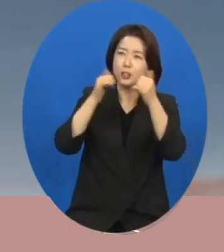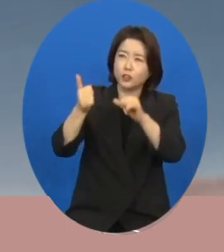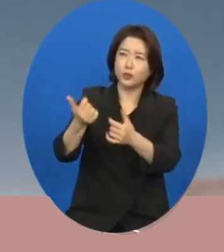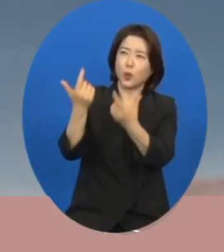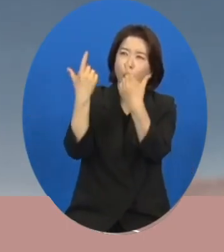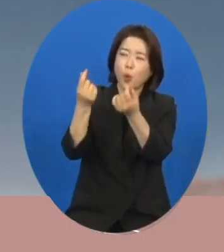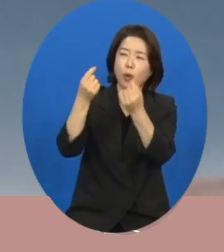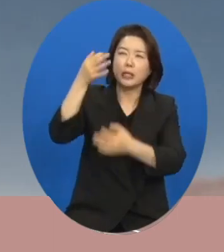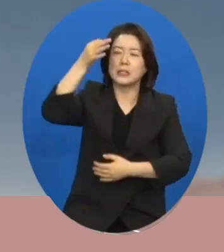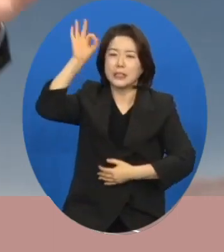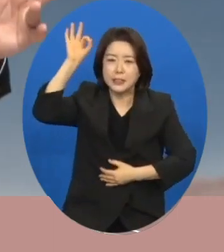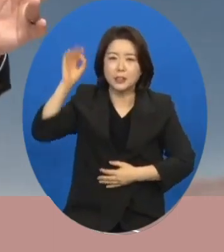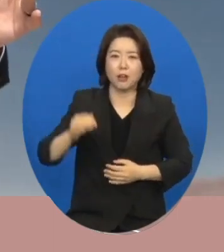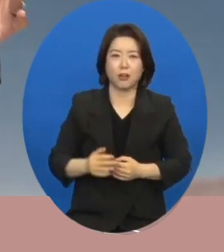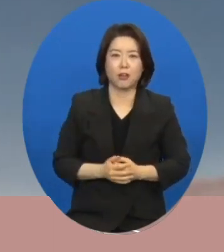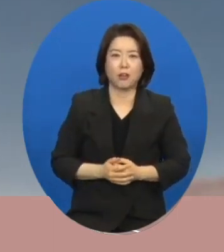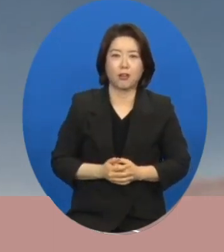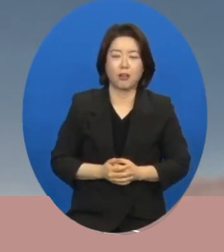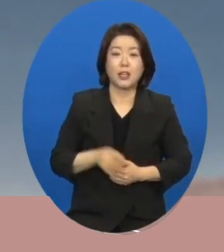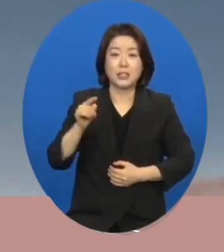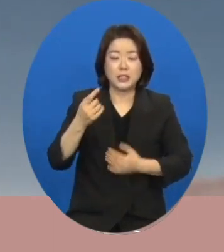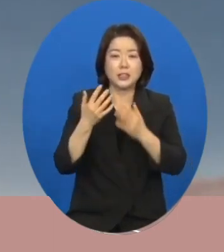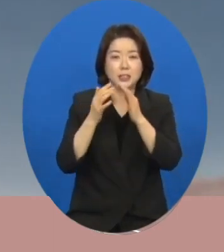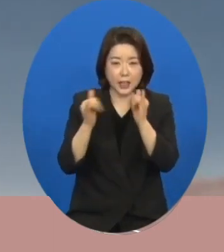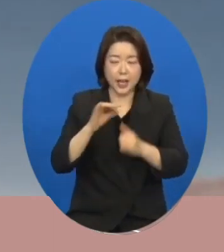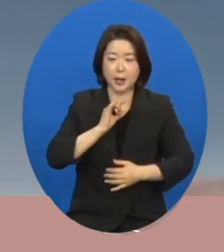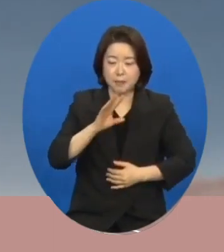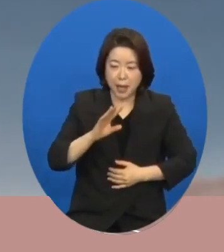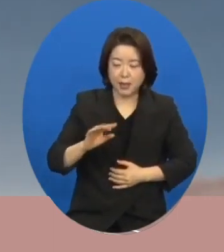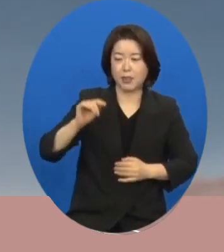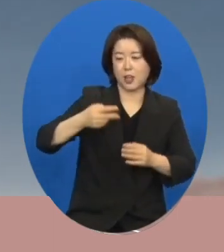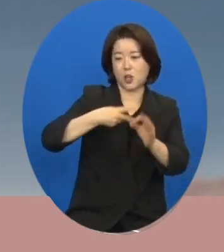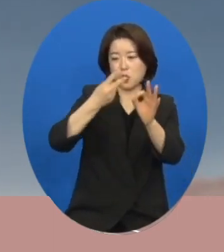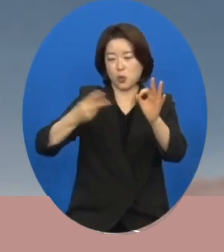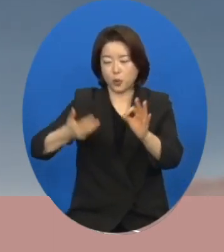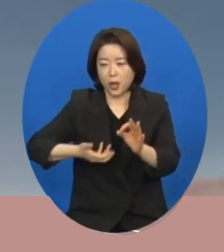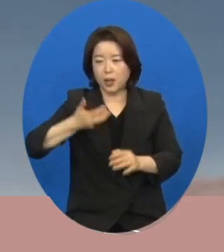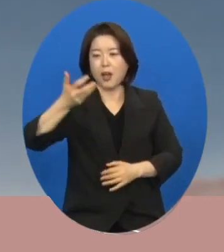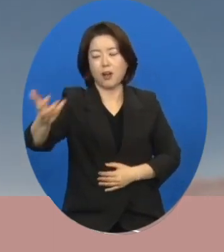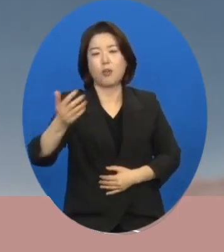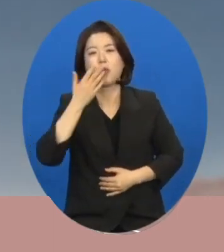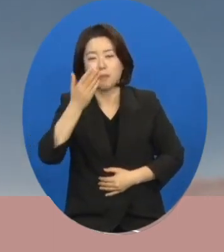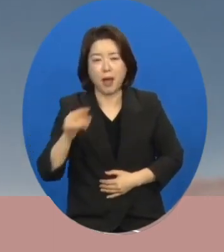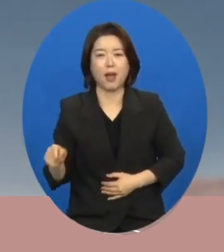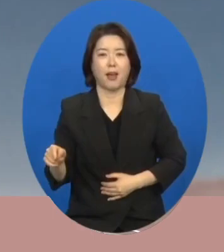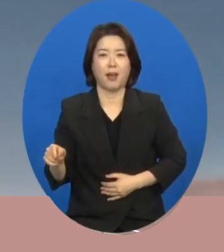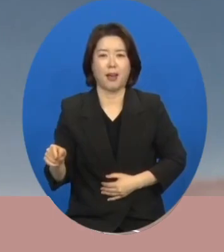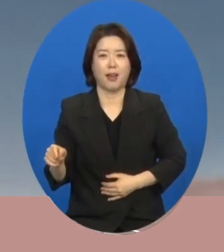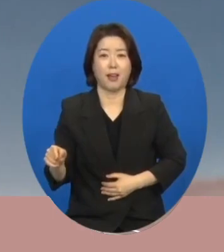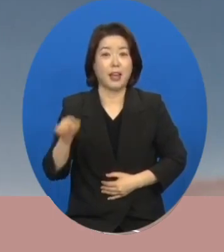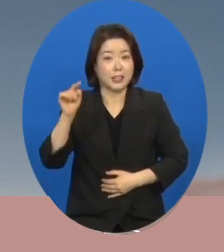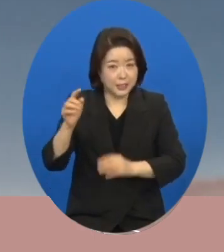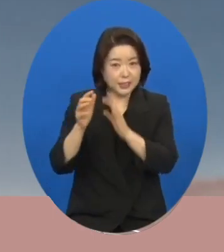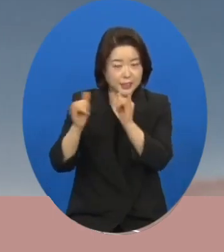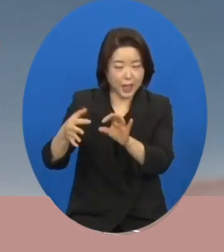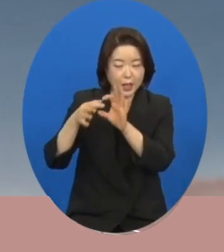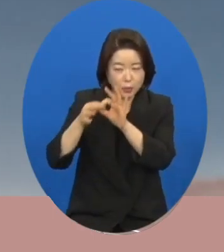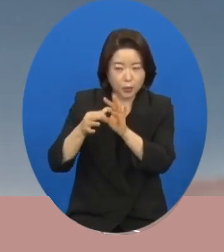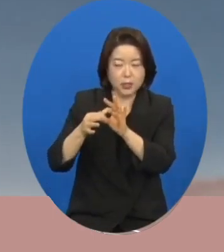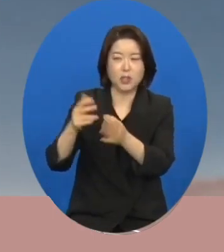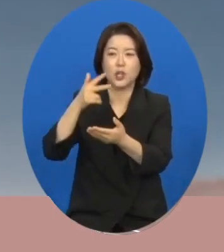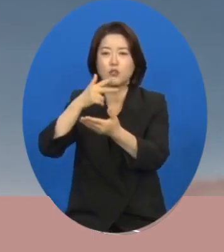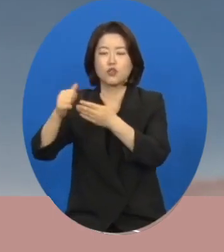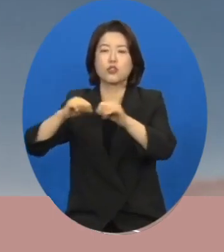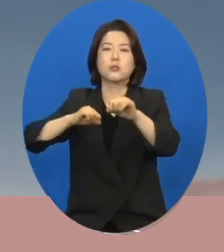이들만이 요단강을 건너가요 그러면 비로소 정말 그들을 통해서 하나님이 일하시고 그들에게 예배하신